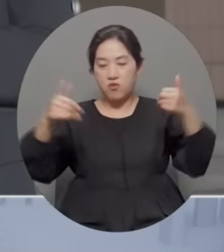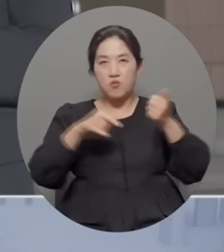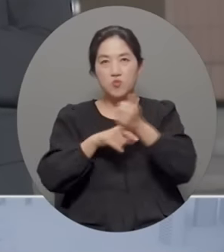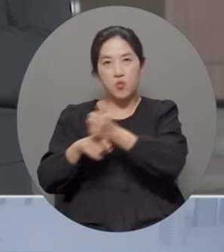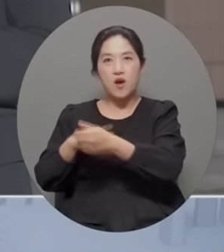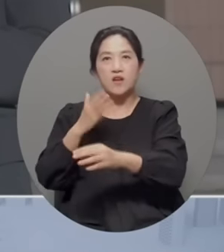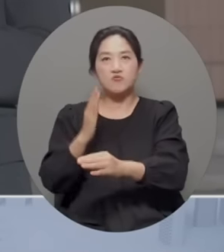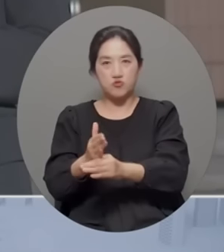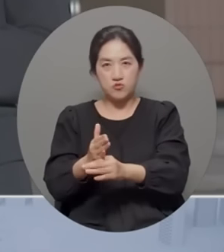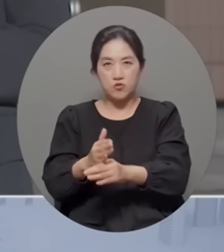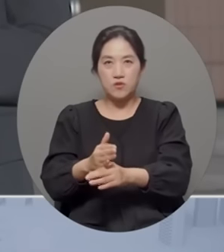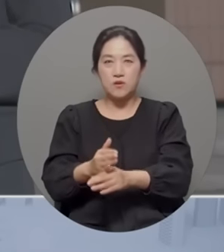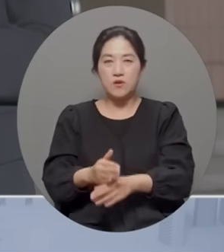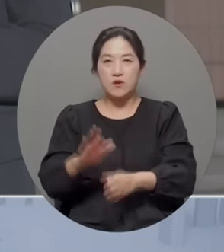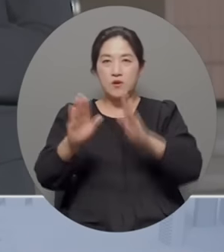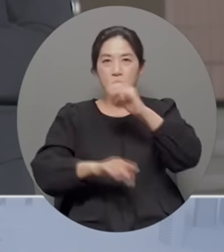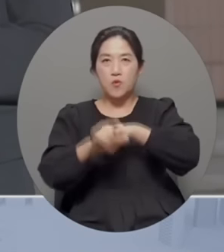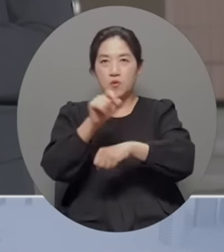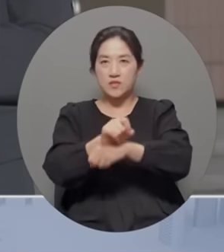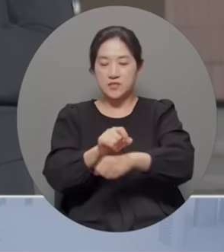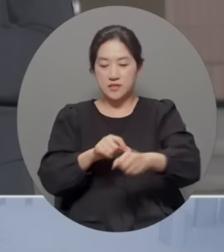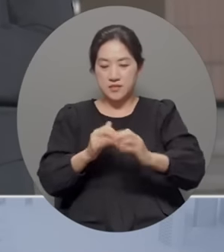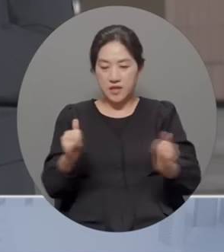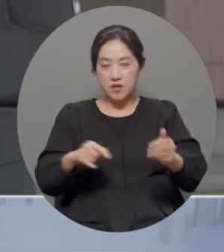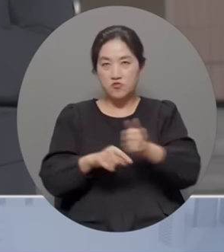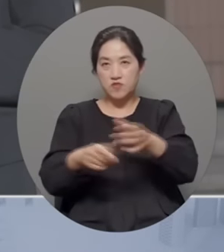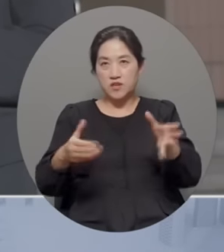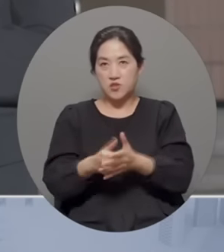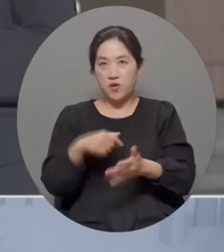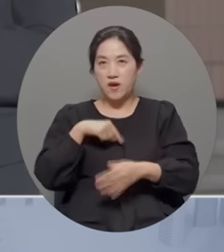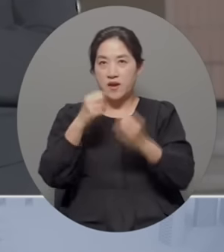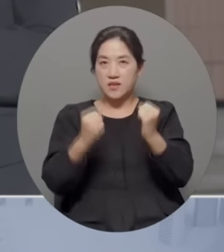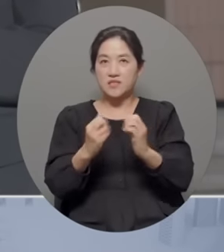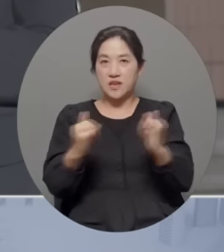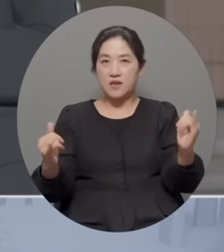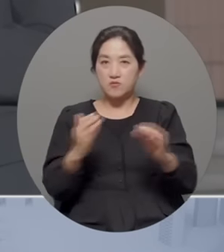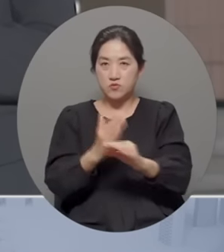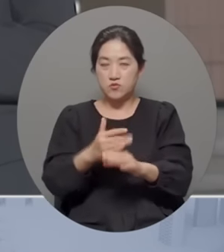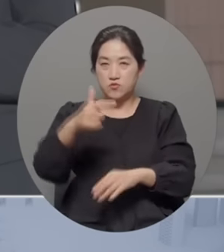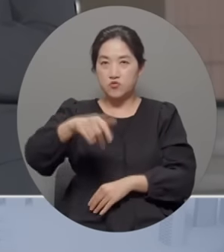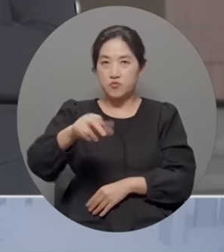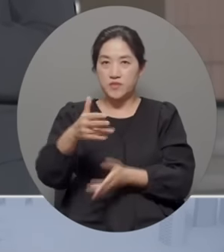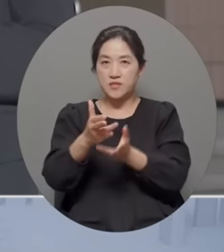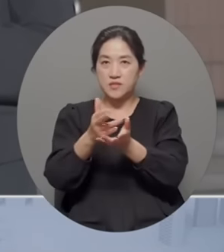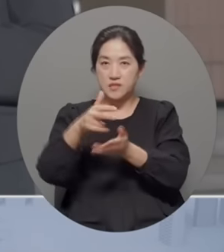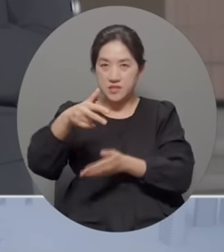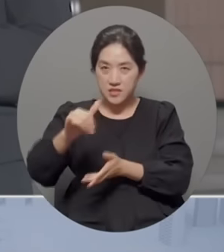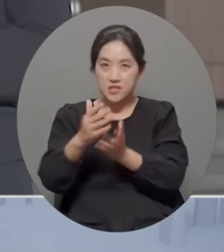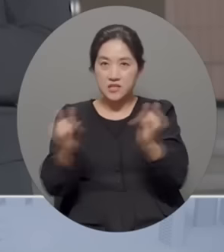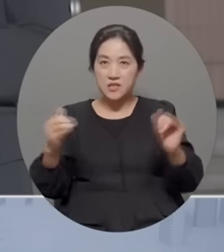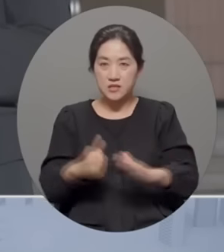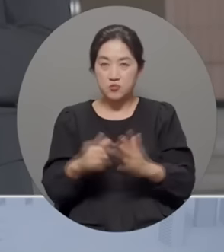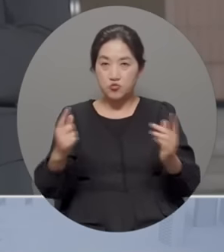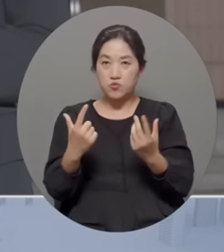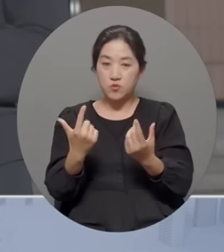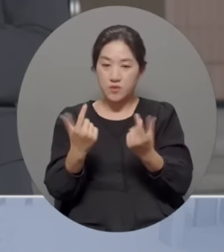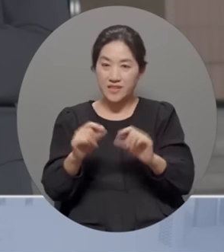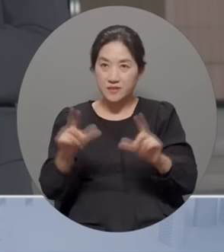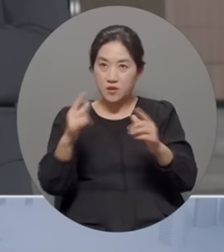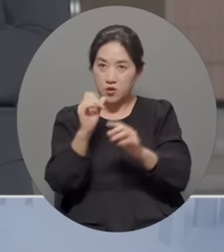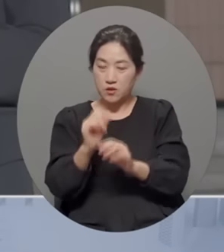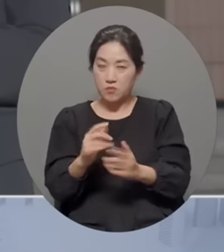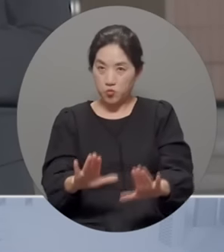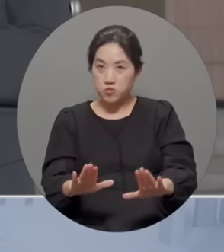취재기자 연결합니다. 자, 구민지 기자, 두 사람을 같은 날 불렀는데 대질 조사도 진행을 하고 있는 건가요?